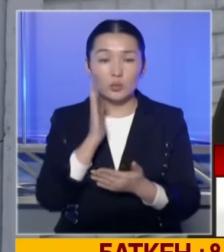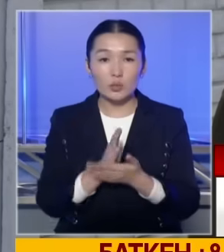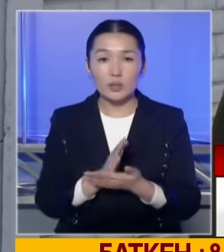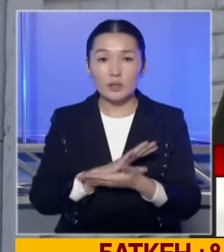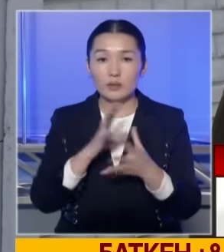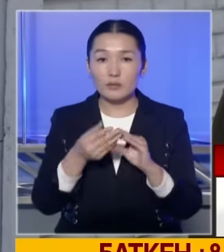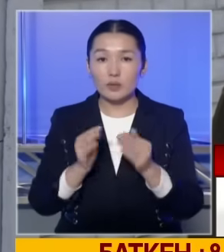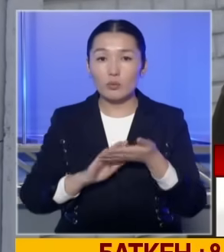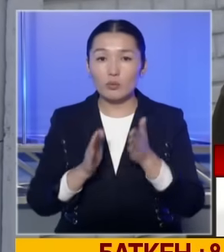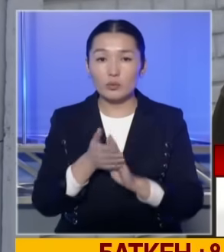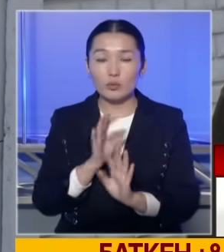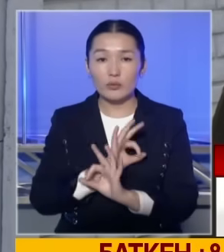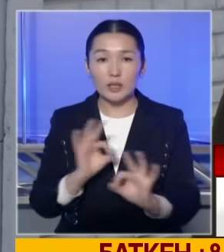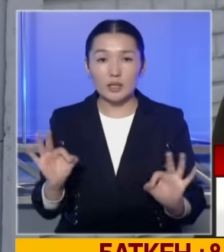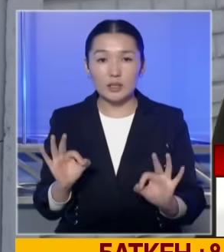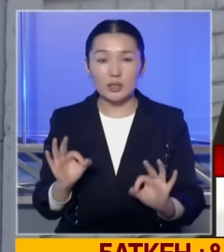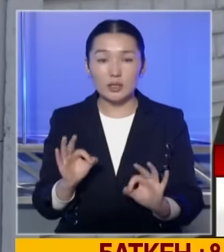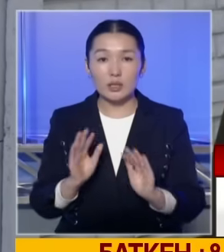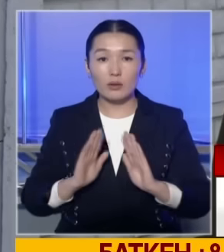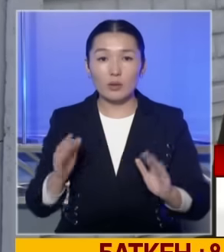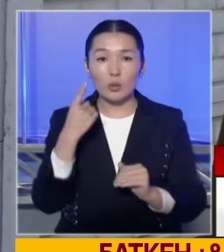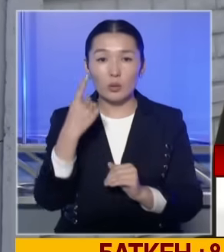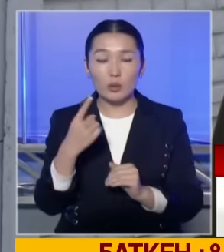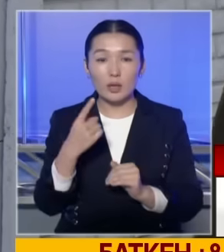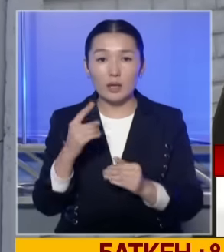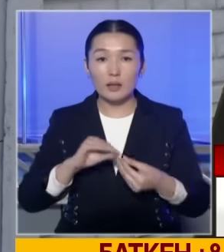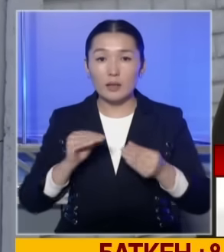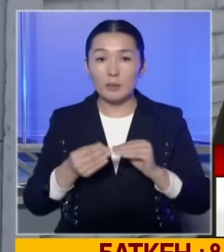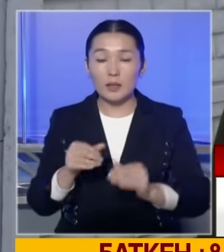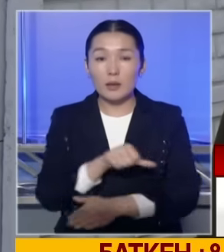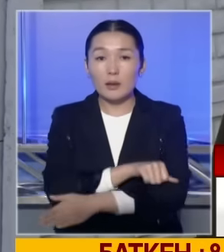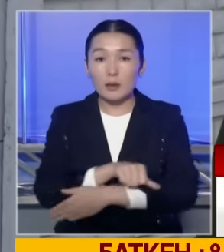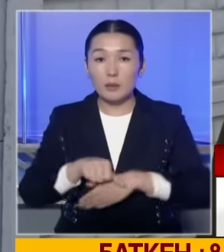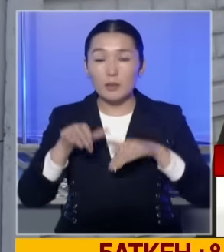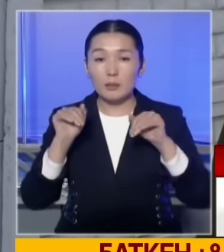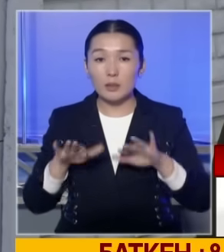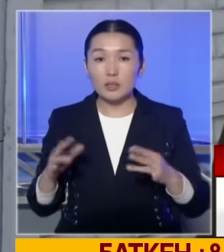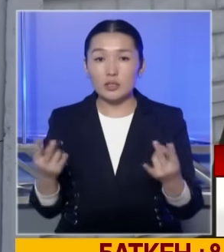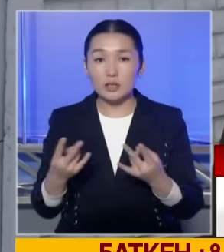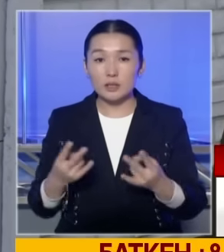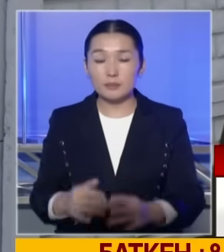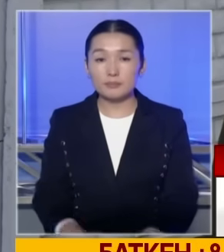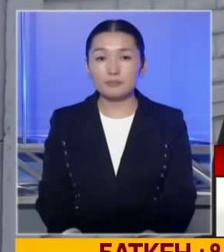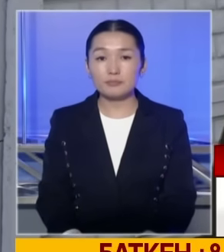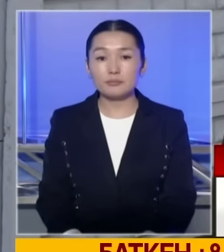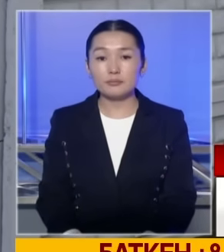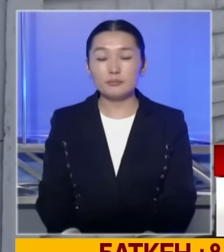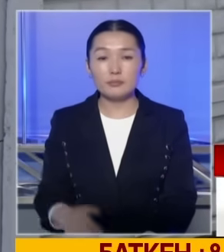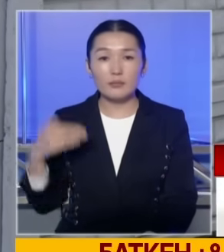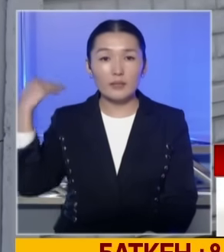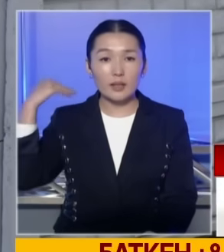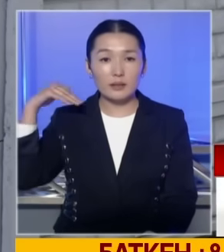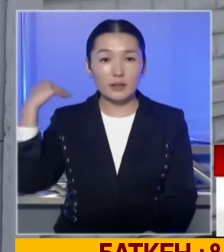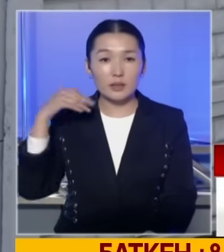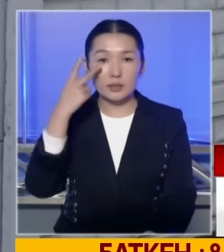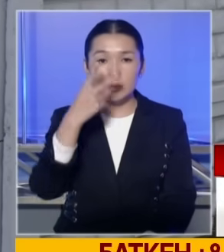жобу жакшы. Бир гана маселеси чек ара маселесин азмас тездетип чечип берсе, мына мындай биз Тажикстан менен мына